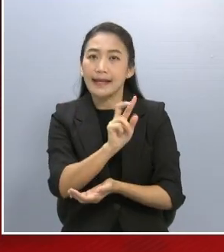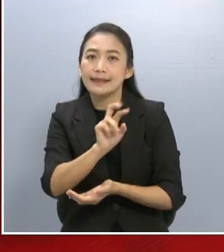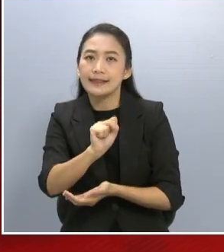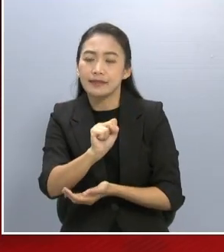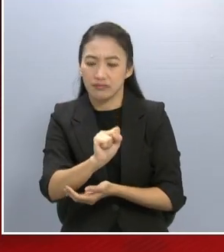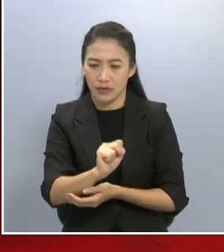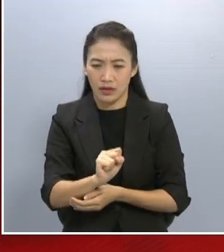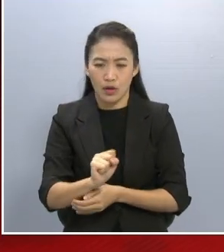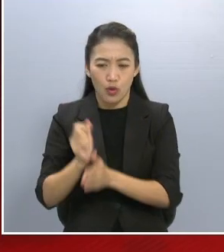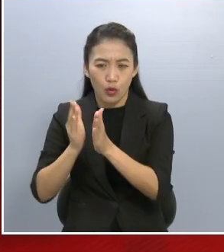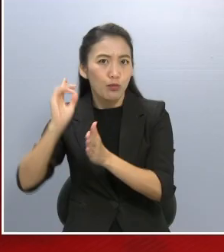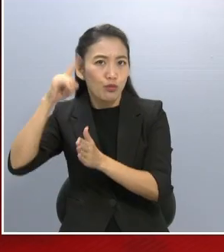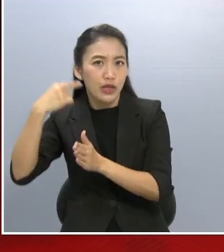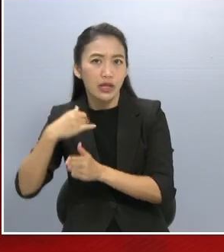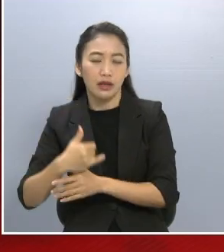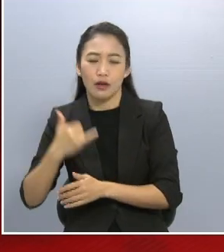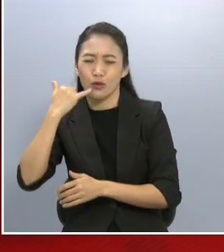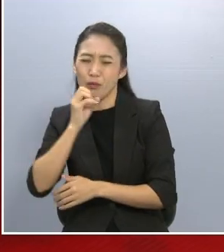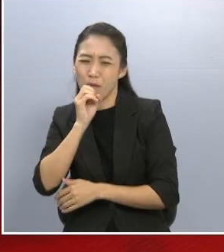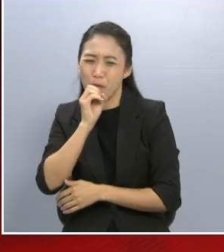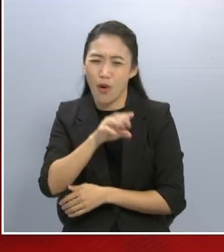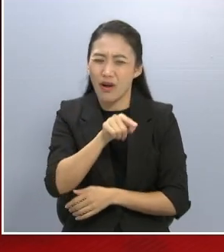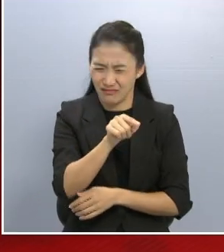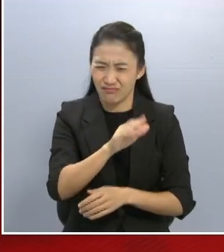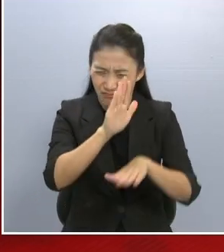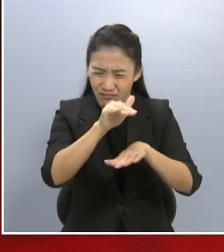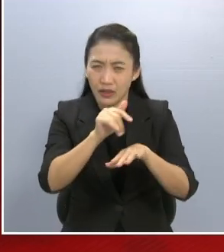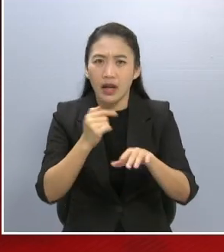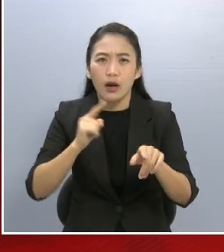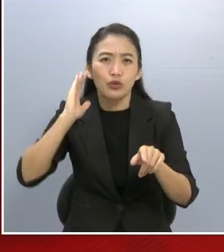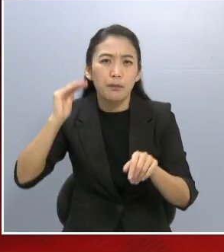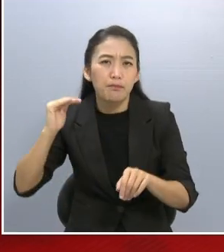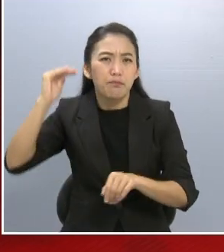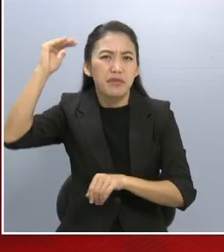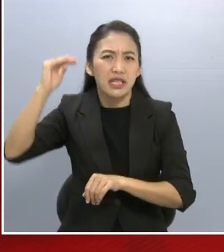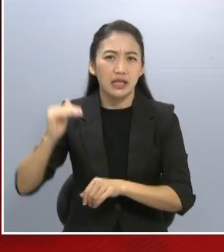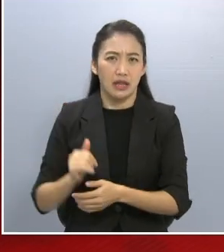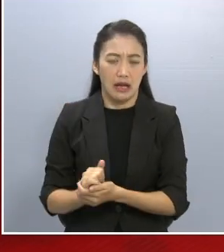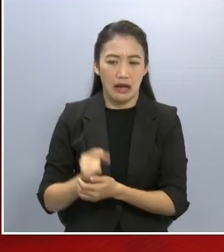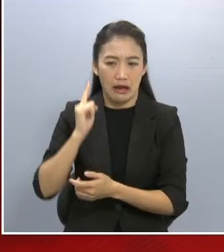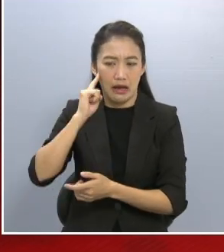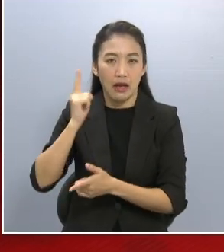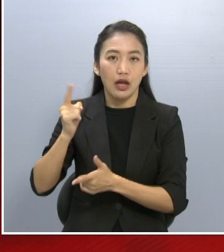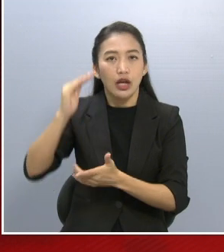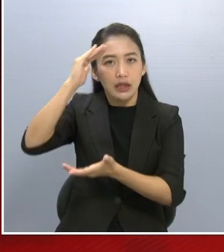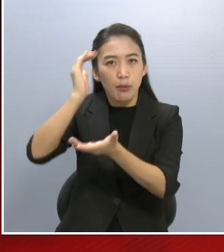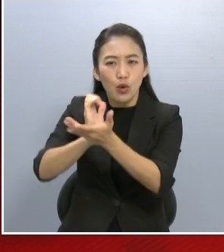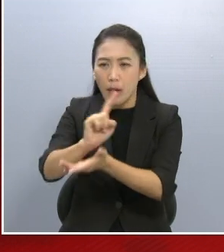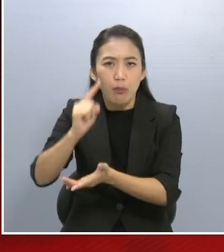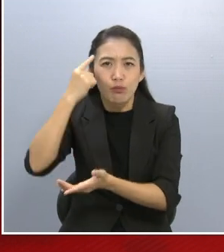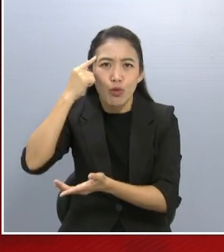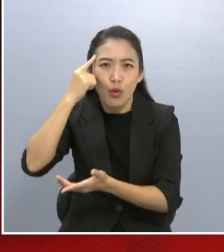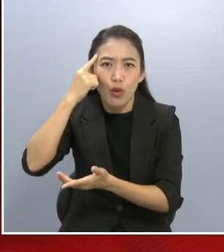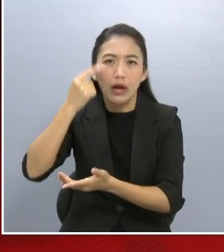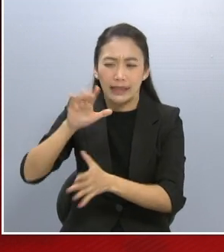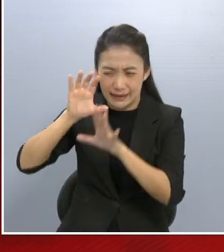ไม่เอ่ยนามสกุลนะฮะว่าพี่ชายชื่อทวีศักดิ์ถูกตำรวจไม่ทราบสังกัดจับกุมตัวพร้อมของกลางยา